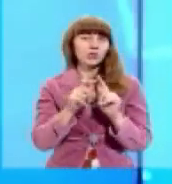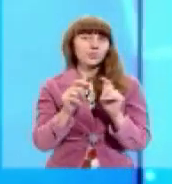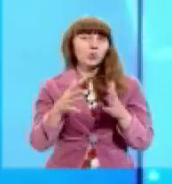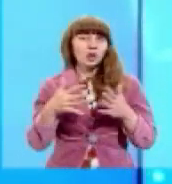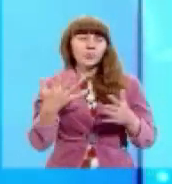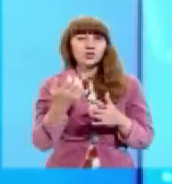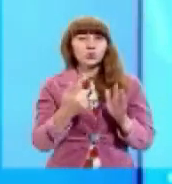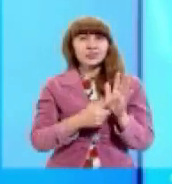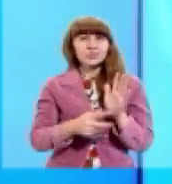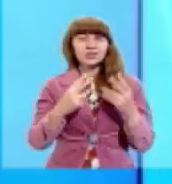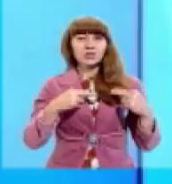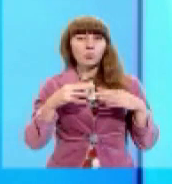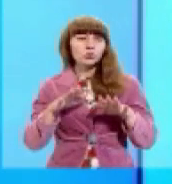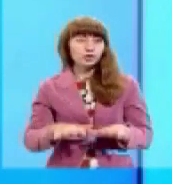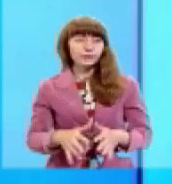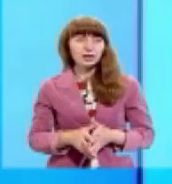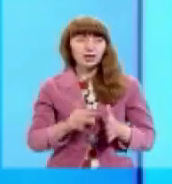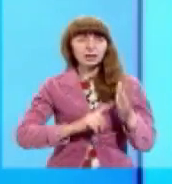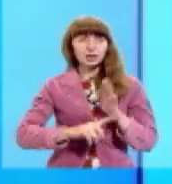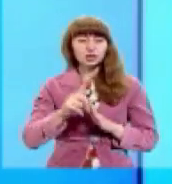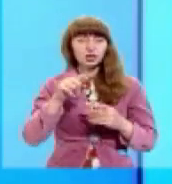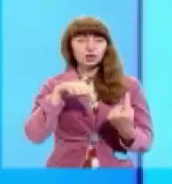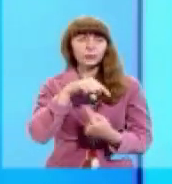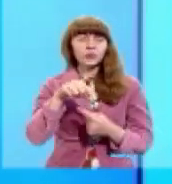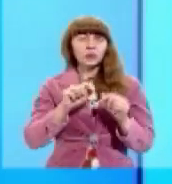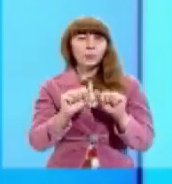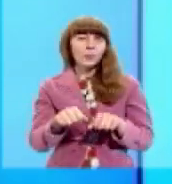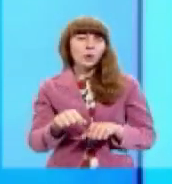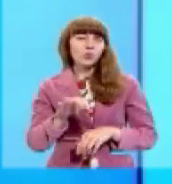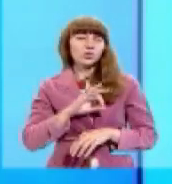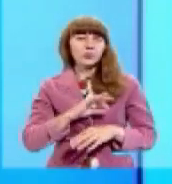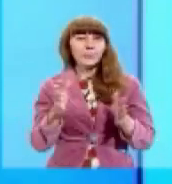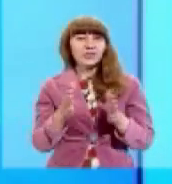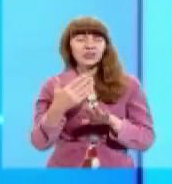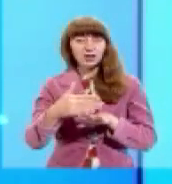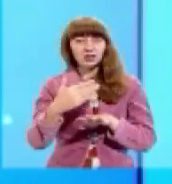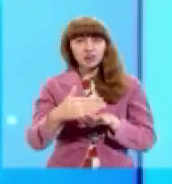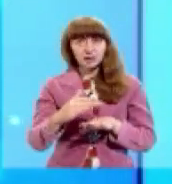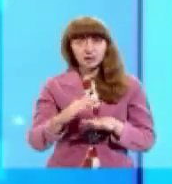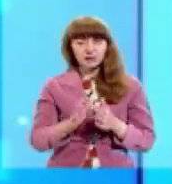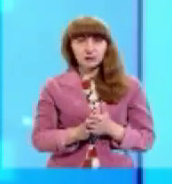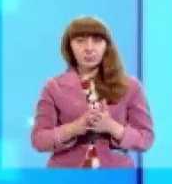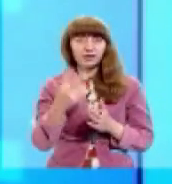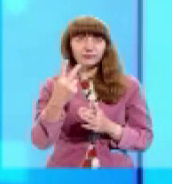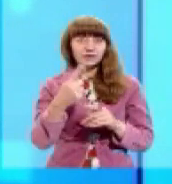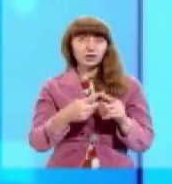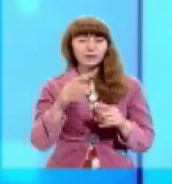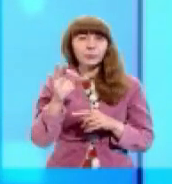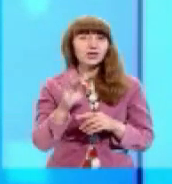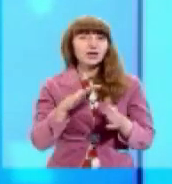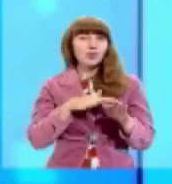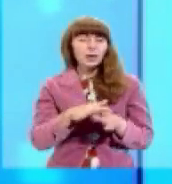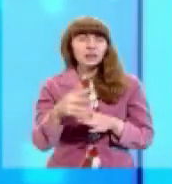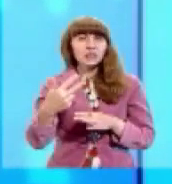создание более 570 рабочих мест а начинающие бизнесмены могут претендовать на микрокредит по 2,5 процентов в городе также